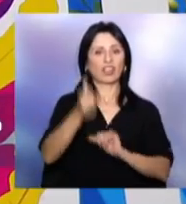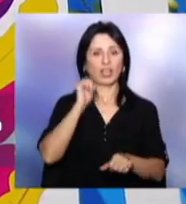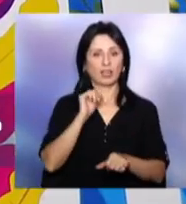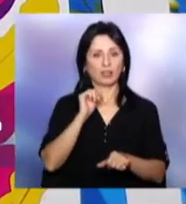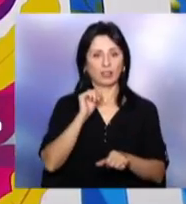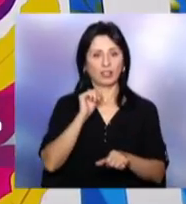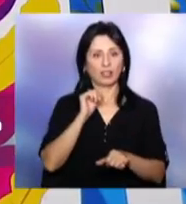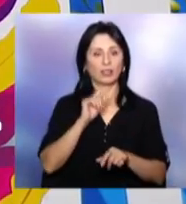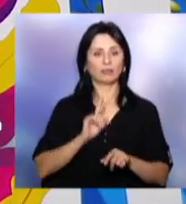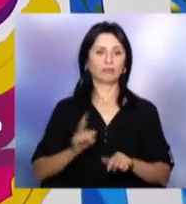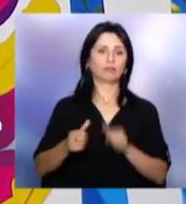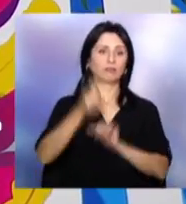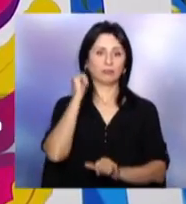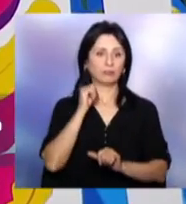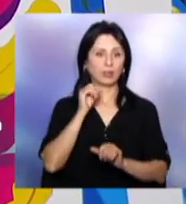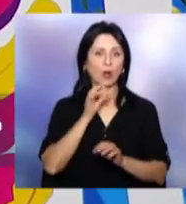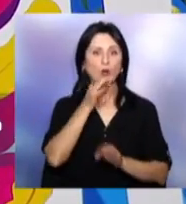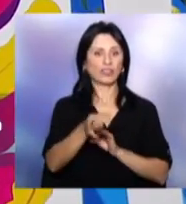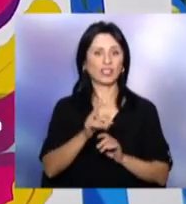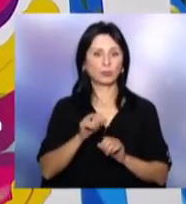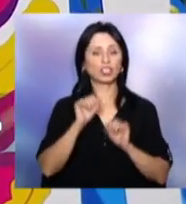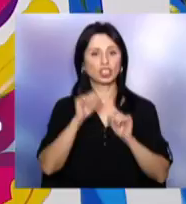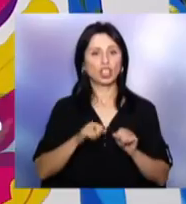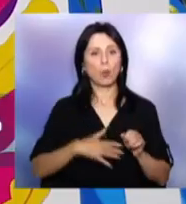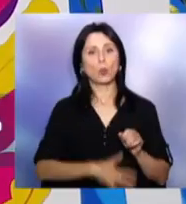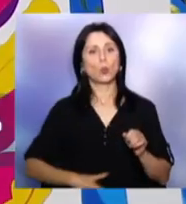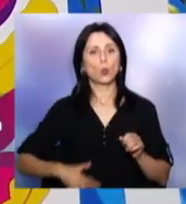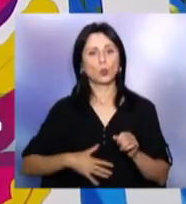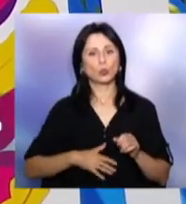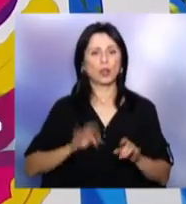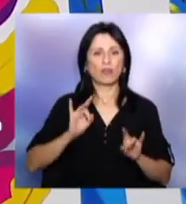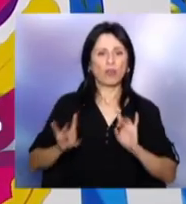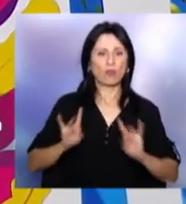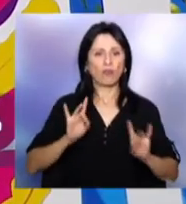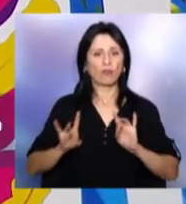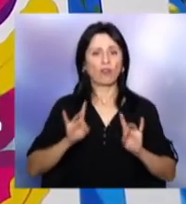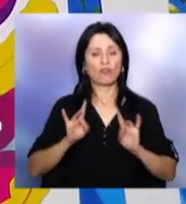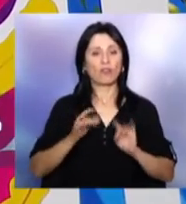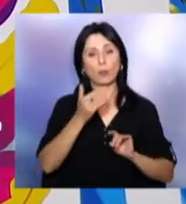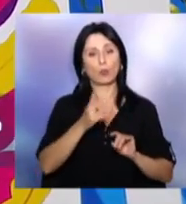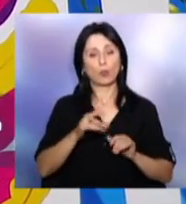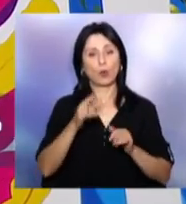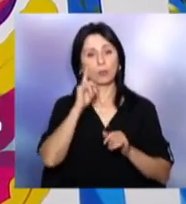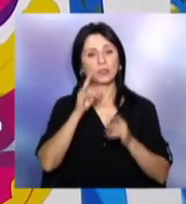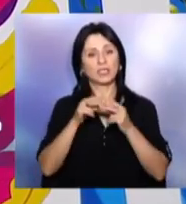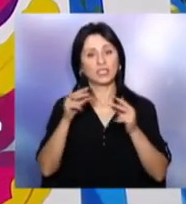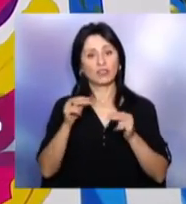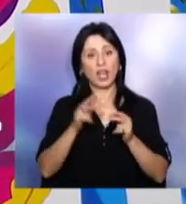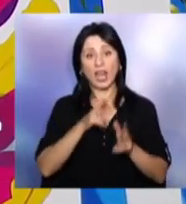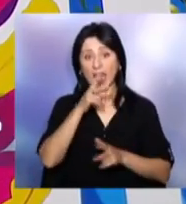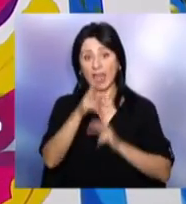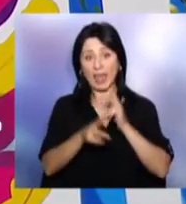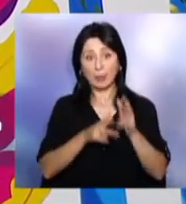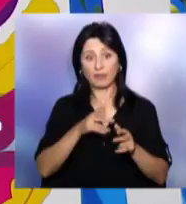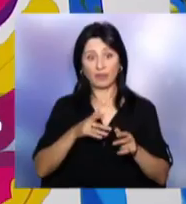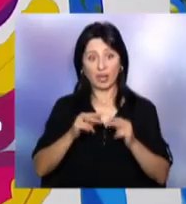მწვავედ, შეიძლება ბეჭდში გტკიოდეს. შეიძლება მუცლის არეში გადაეცემოდეს ნაღვლის ბუშტიდან ტკივილები და ღებინება,